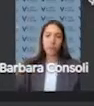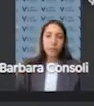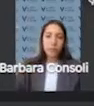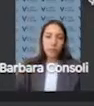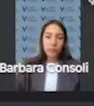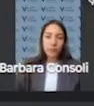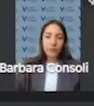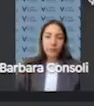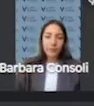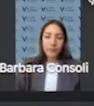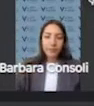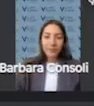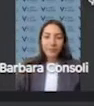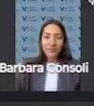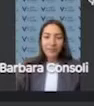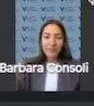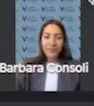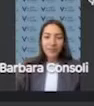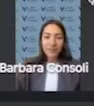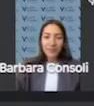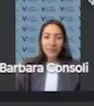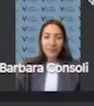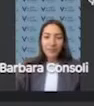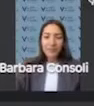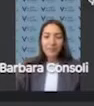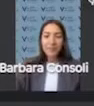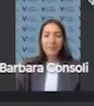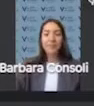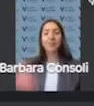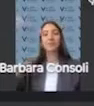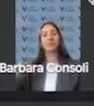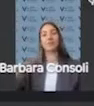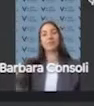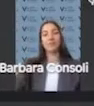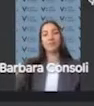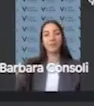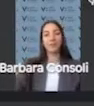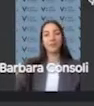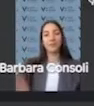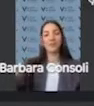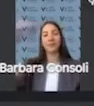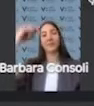Ok, un'altra domanda. Quanto è importante la memoria per questo tipo di studio?